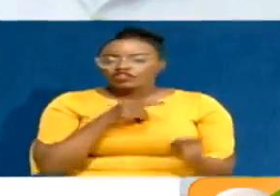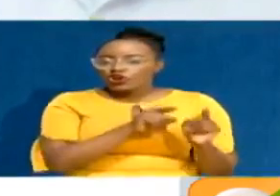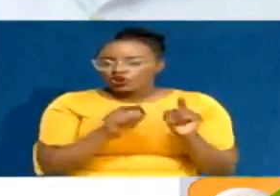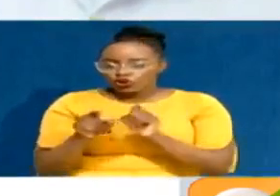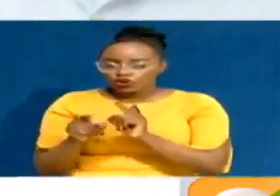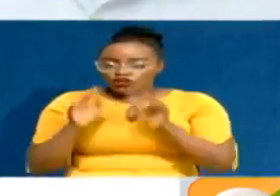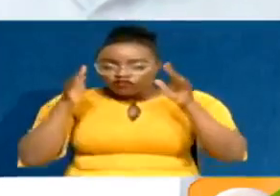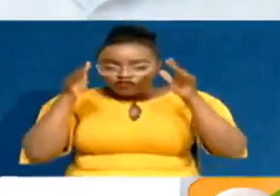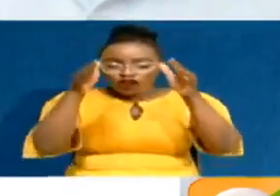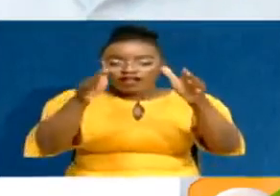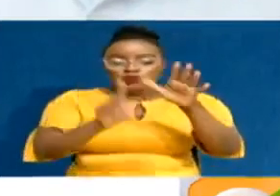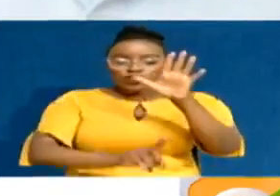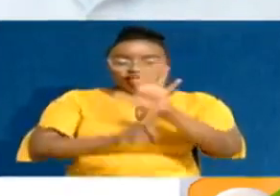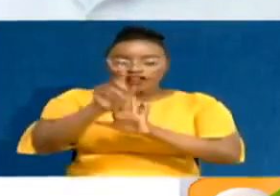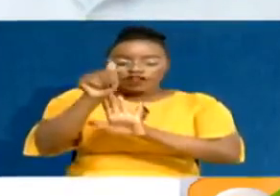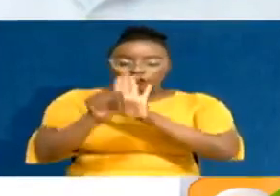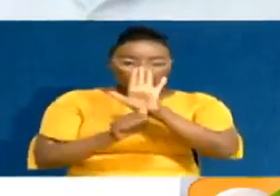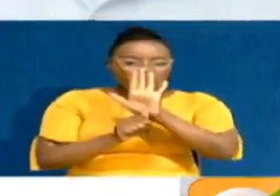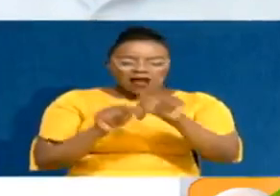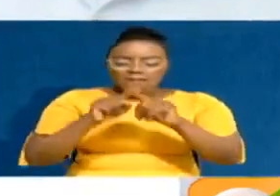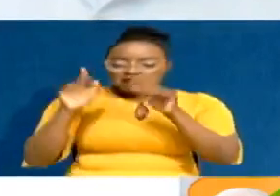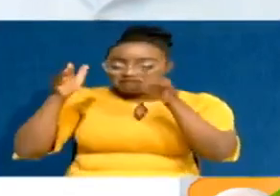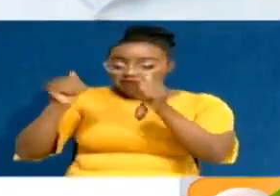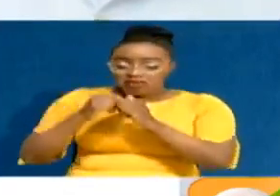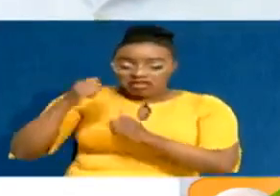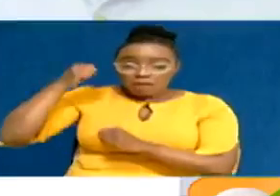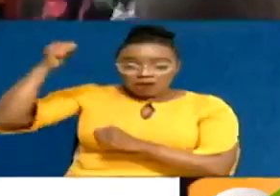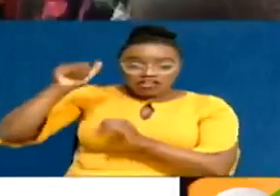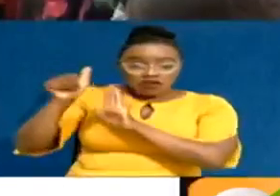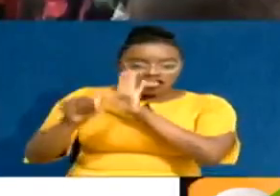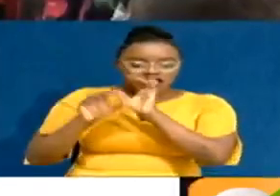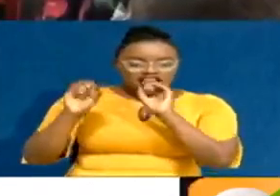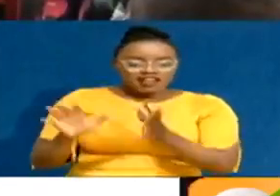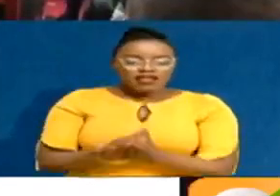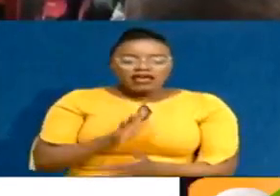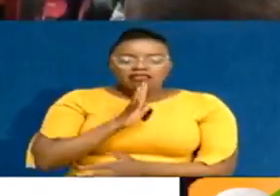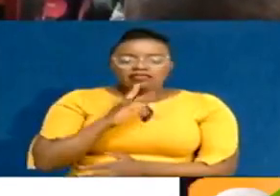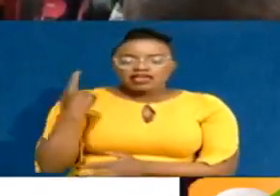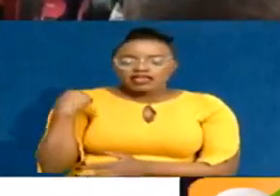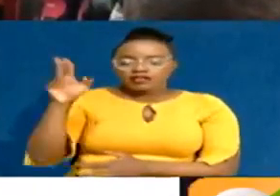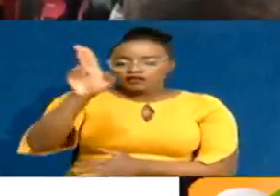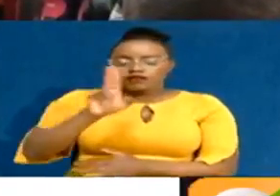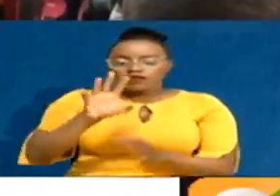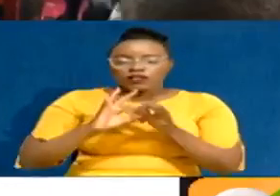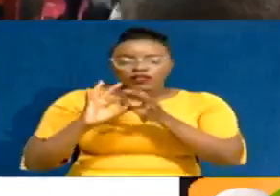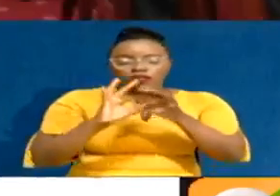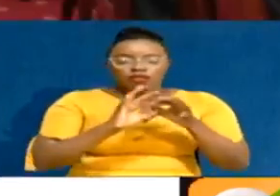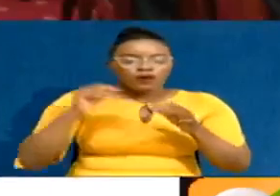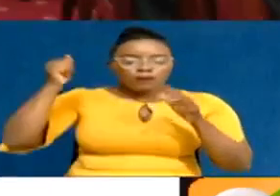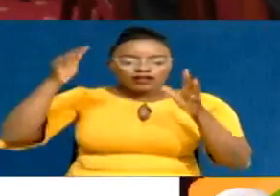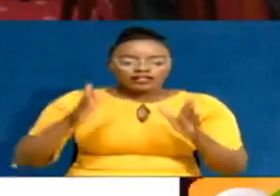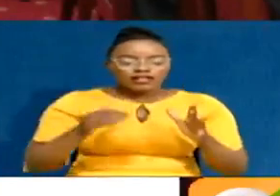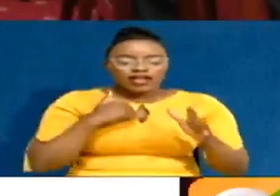and being able to focus on the development agenda, not the political agenda. Semi za rais hapo jana kuhusu umoja wa